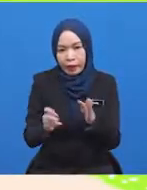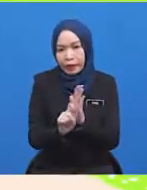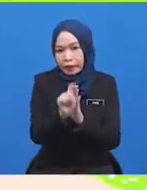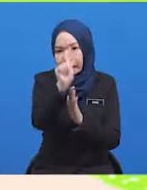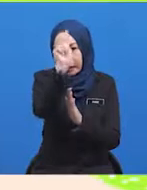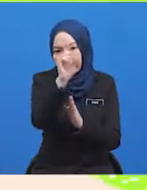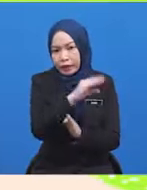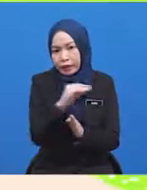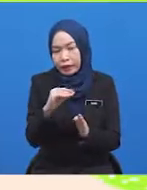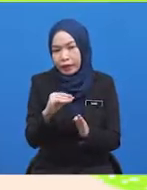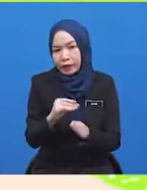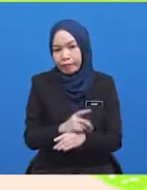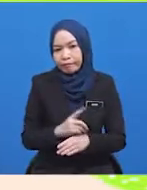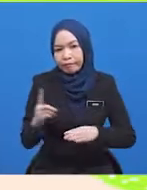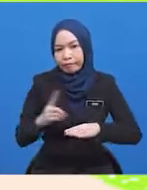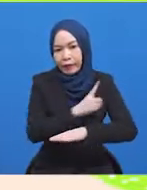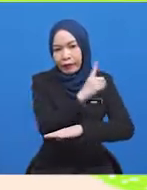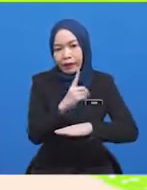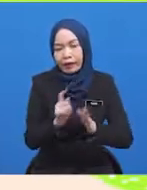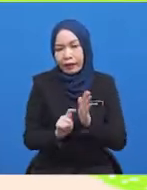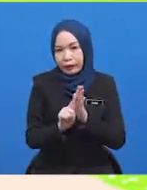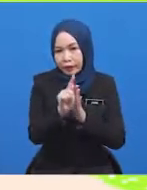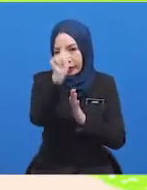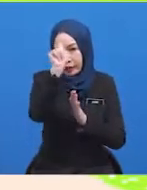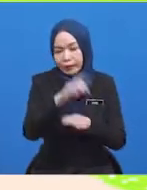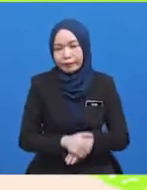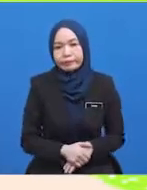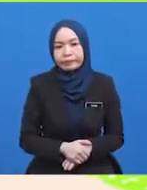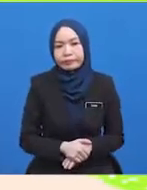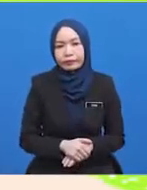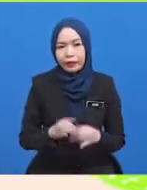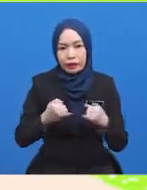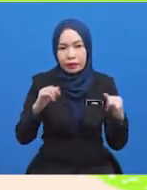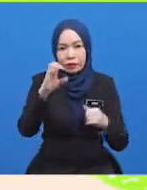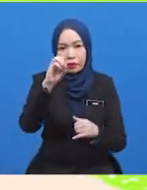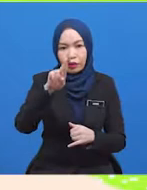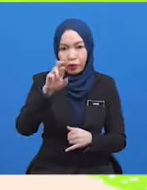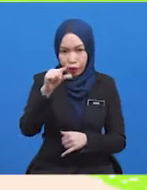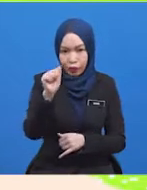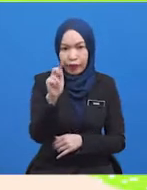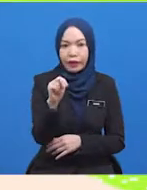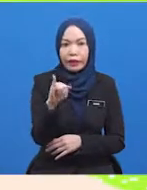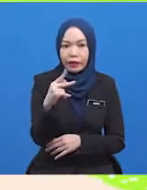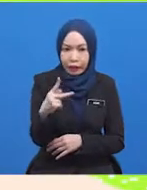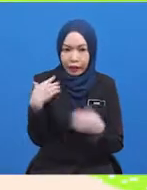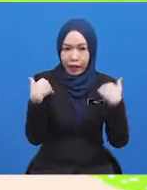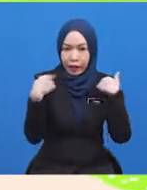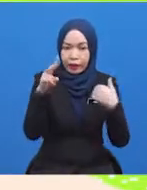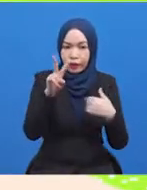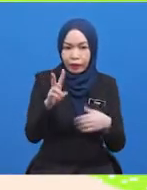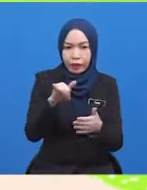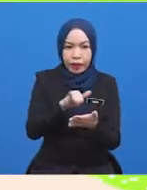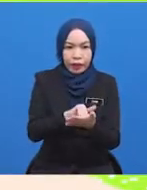Batuan enapan jenis organik pula terbahagi kepada dua. Pertama, batu kapur